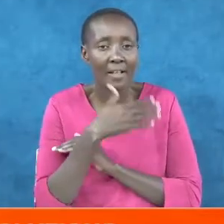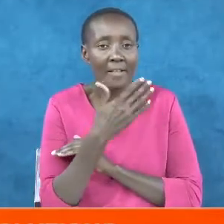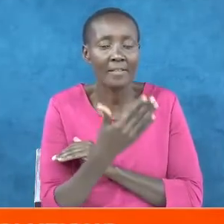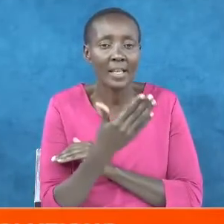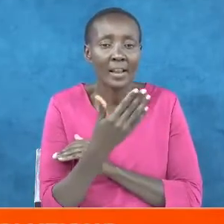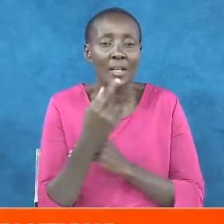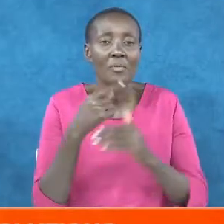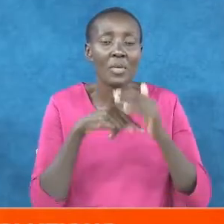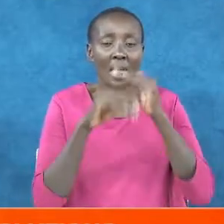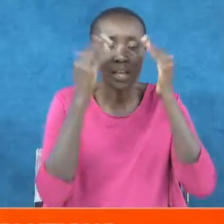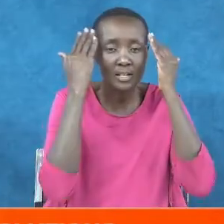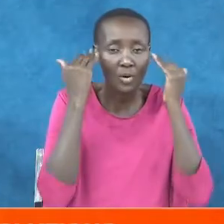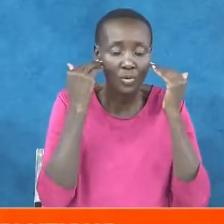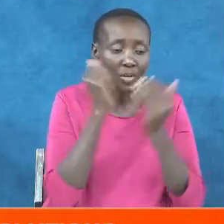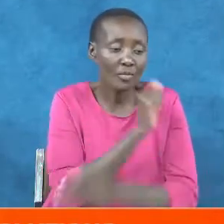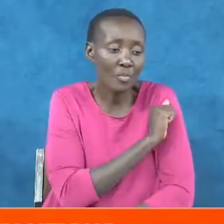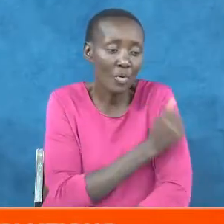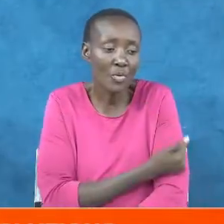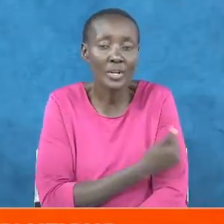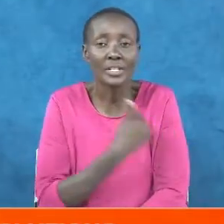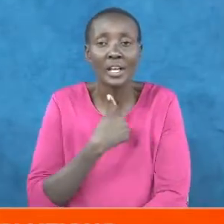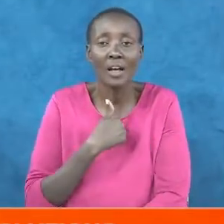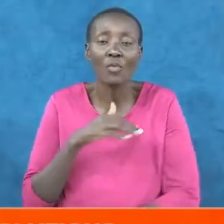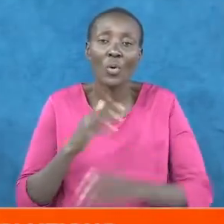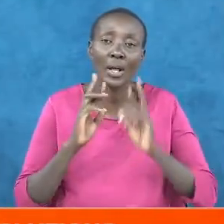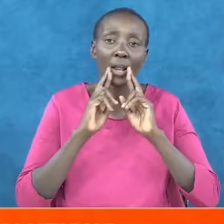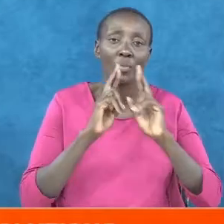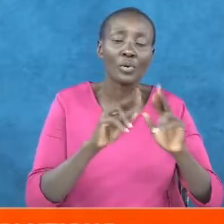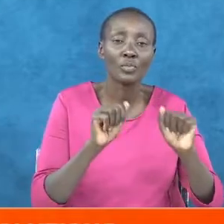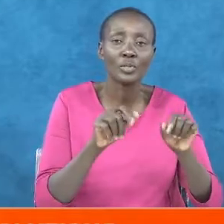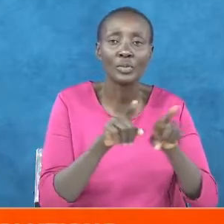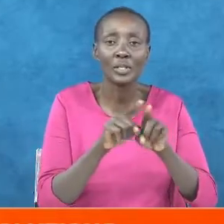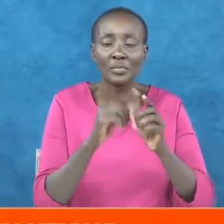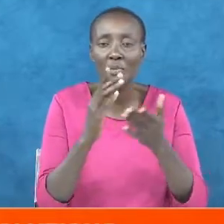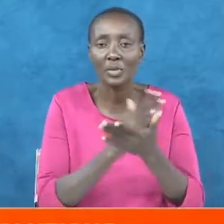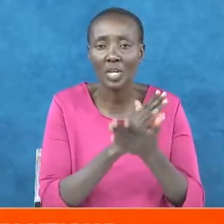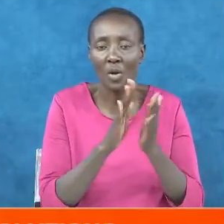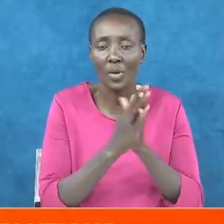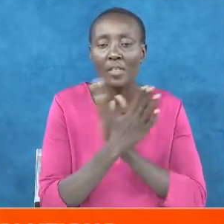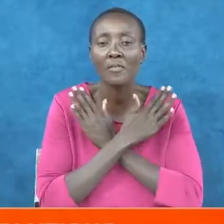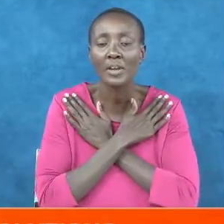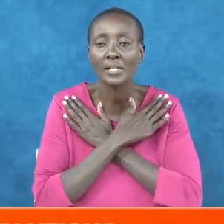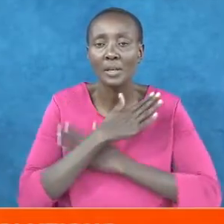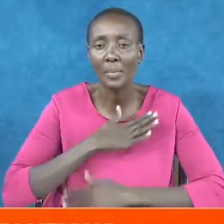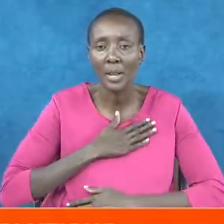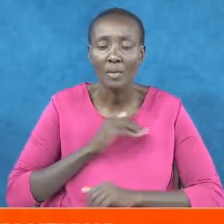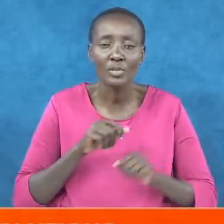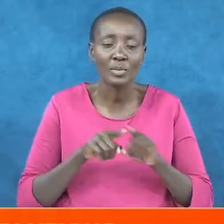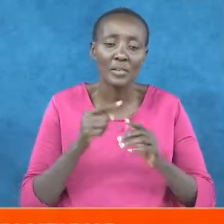report kama kuna authorities. Naweza pia share kwa mabeshte. Pia naweza enda